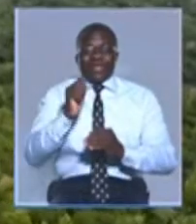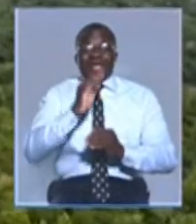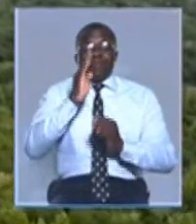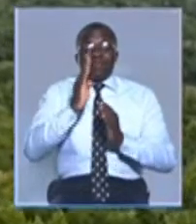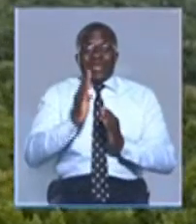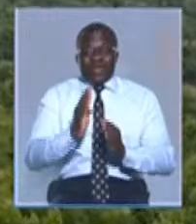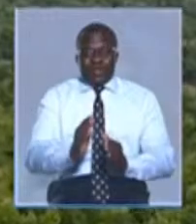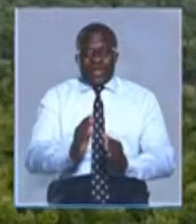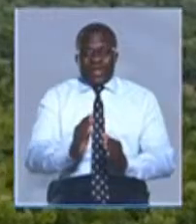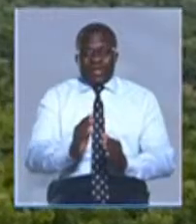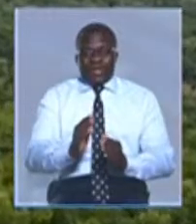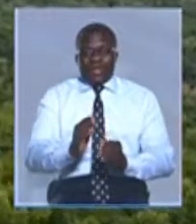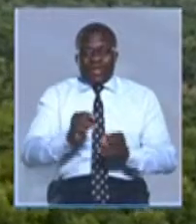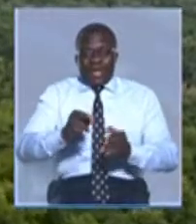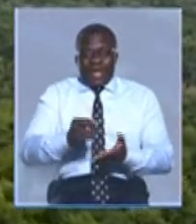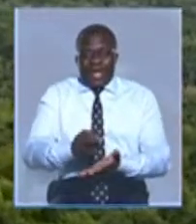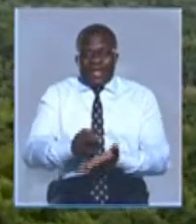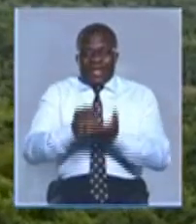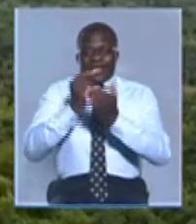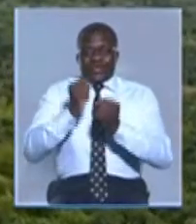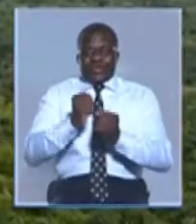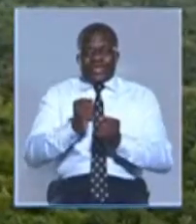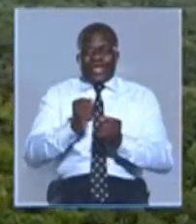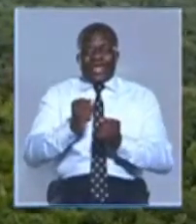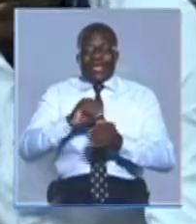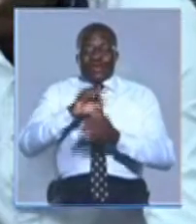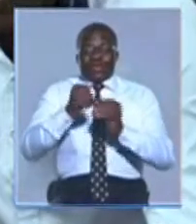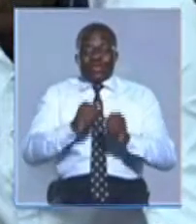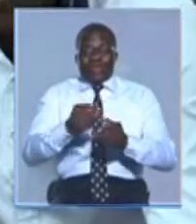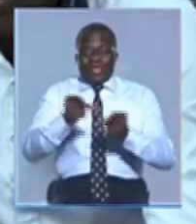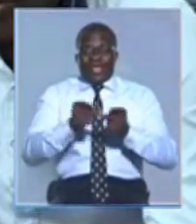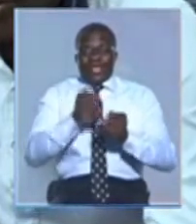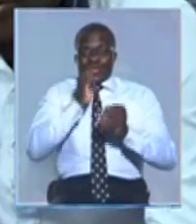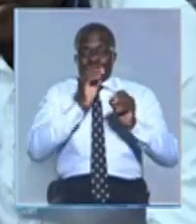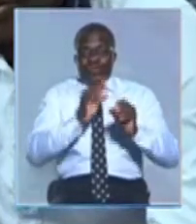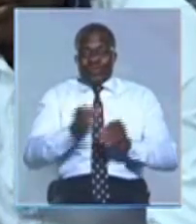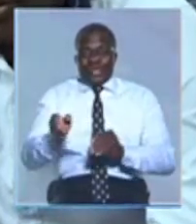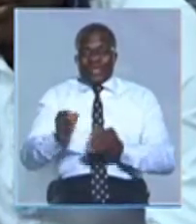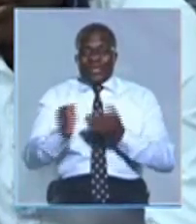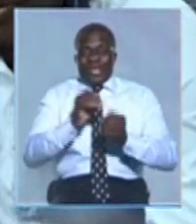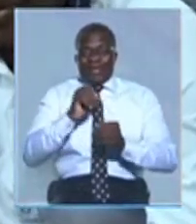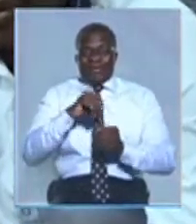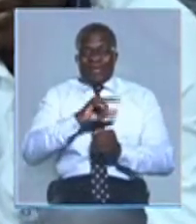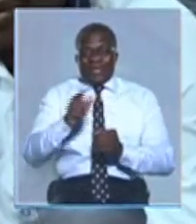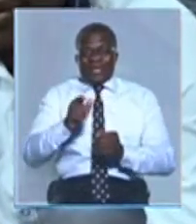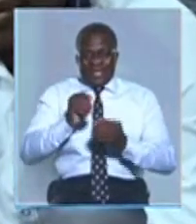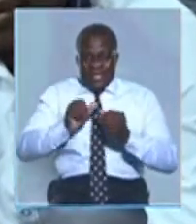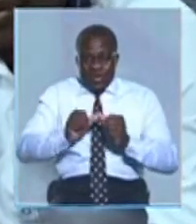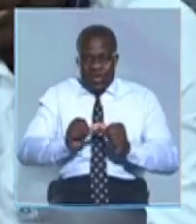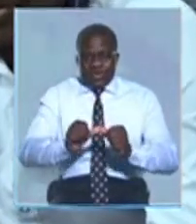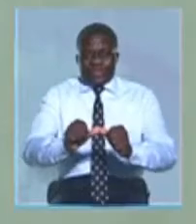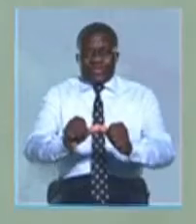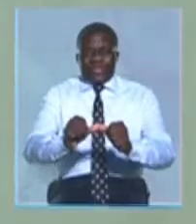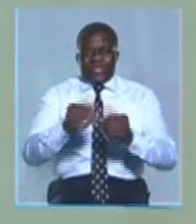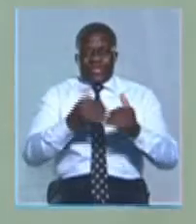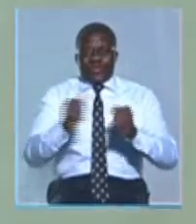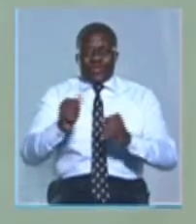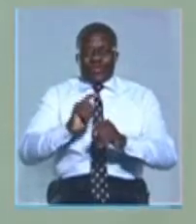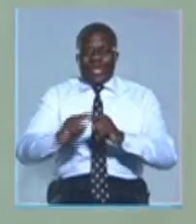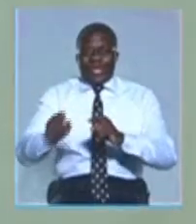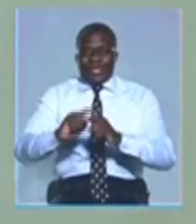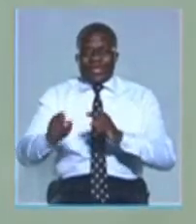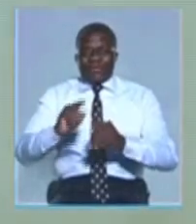béninois à restaurer les écosystèmes des zones humides afin qu'ils continuent de jouer les